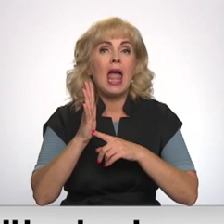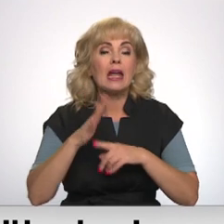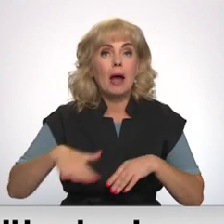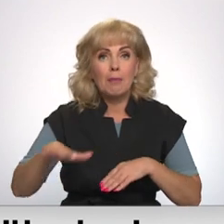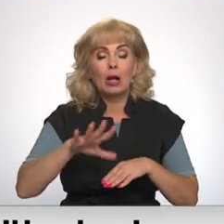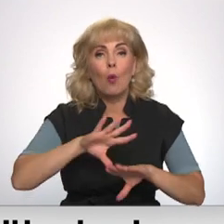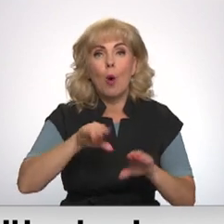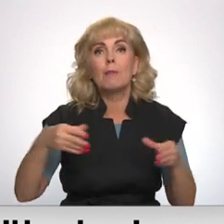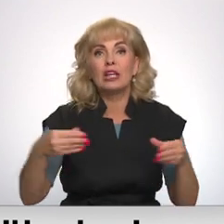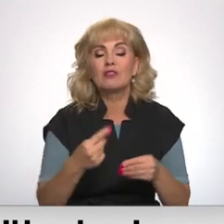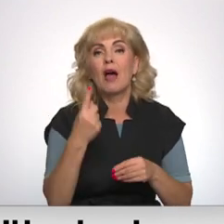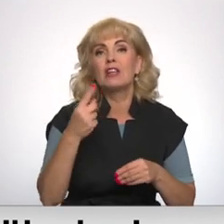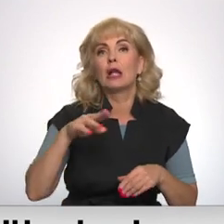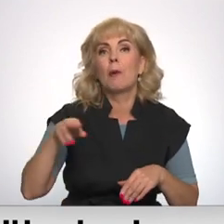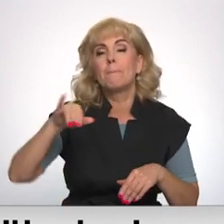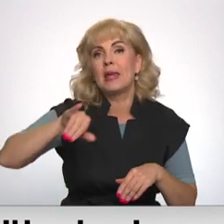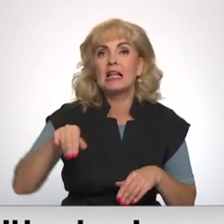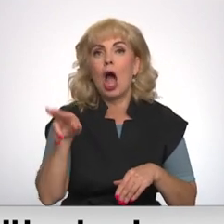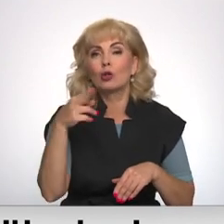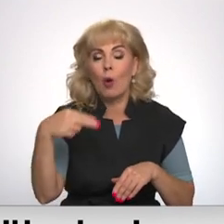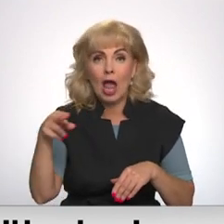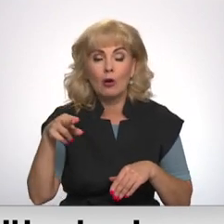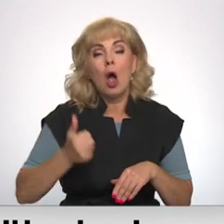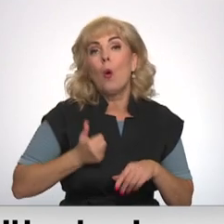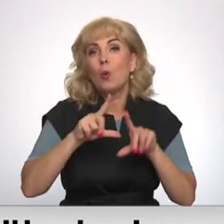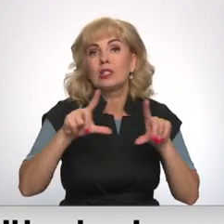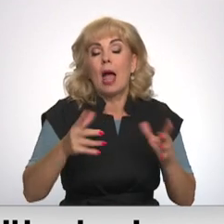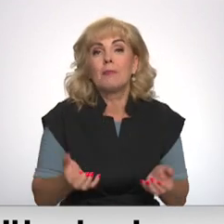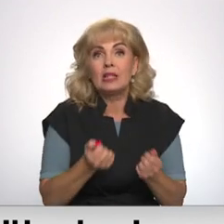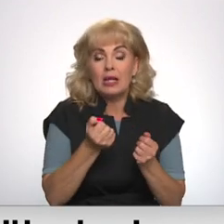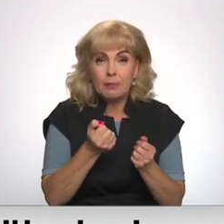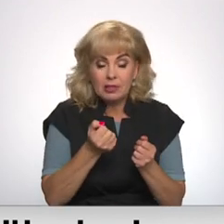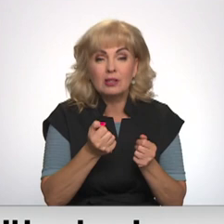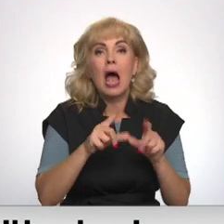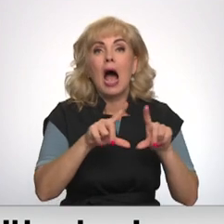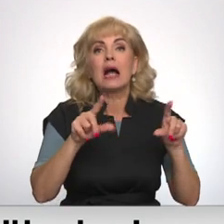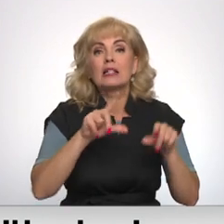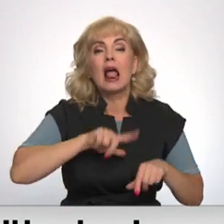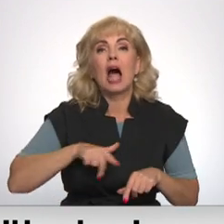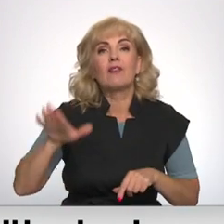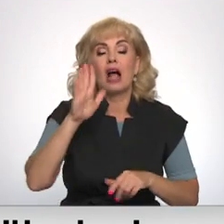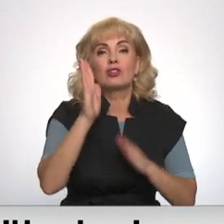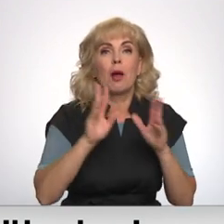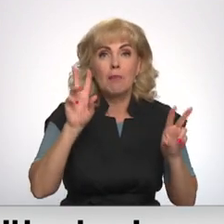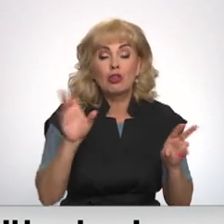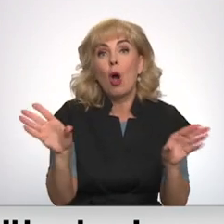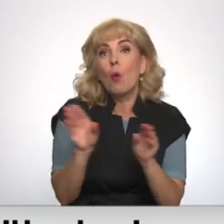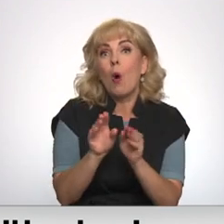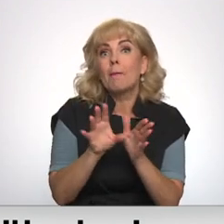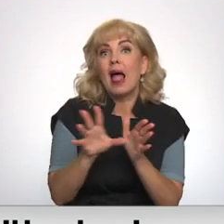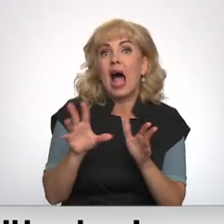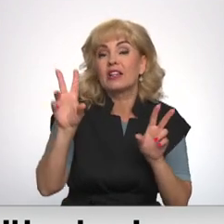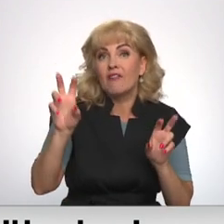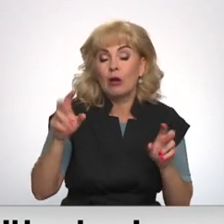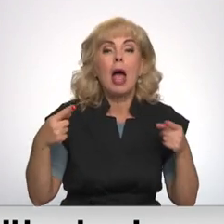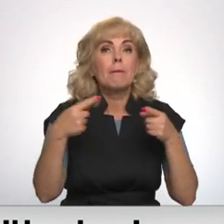investīcijas sasniegs 1 miljardu eiro. Tas ir uzņēmums, ko ir dibinājusi akciju sabiedrība Latvijas valsts meži kopā ar Latvenergo. Mērķis